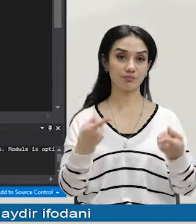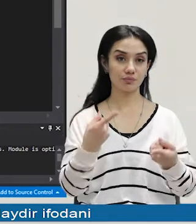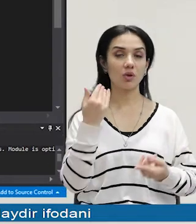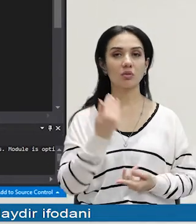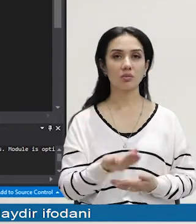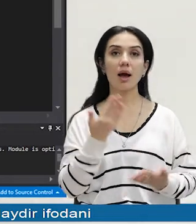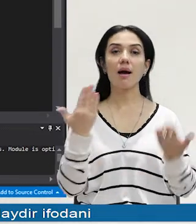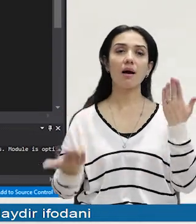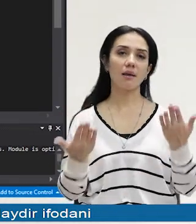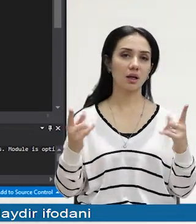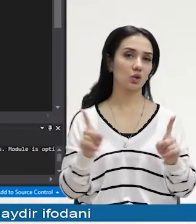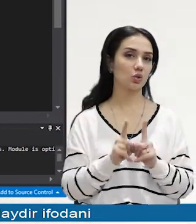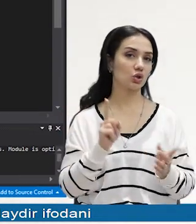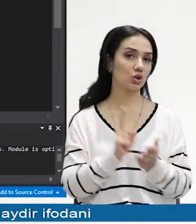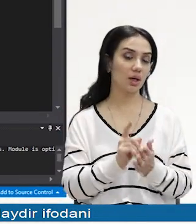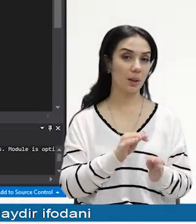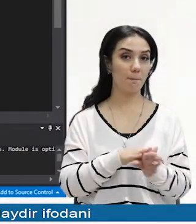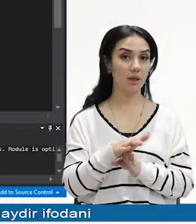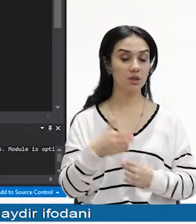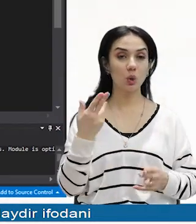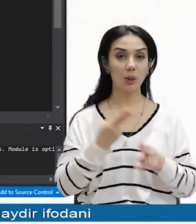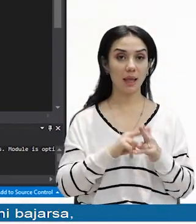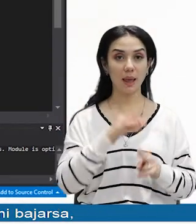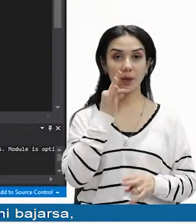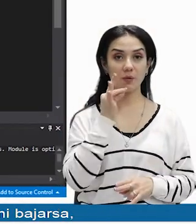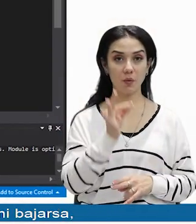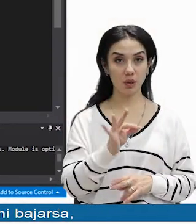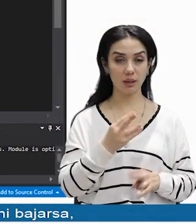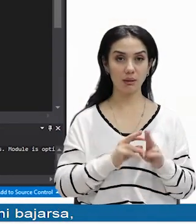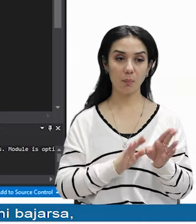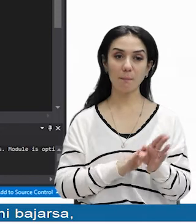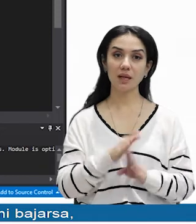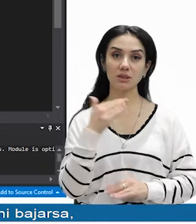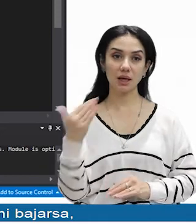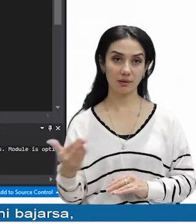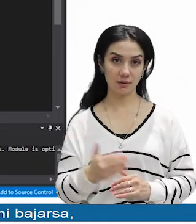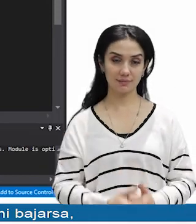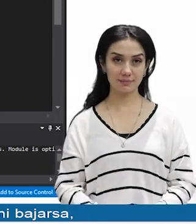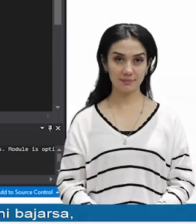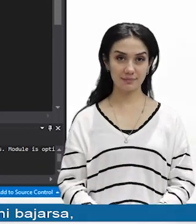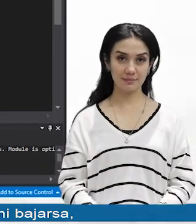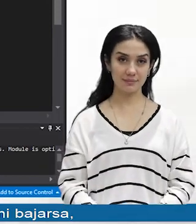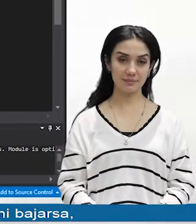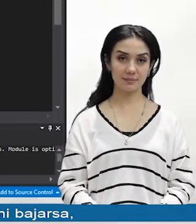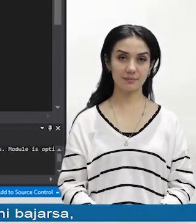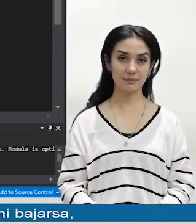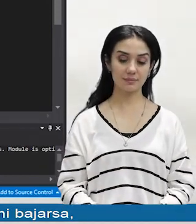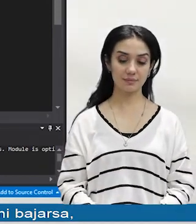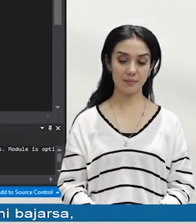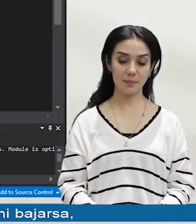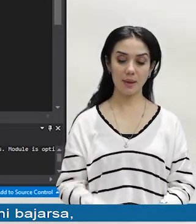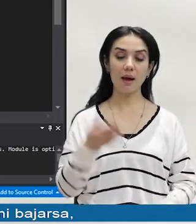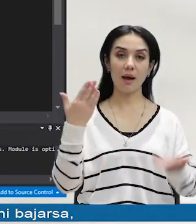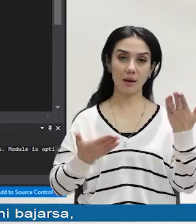shart bajarilsa ifodani, qanaqadir ifodani bajargan. Mana. Ya'ni